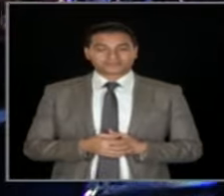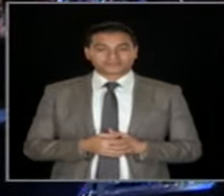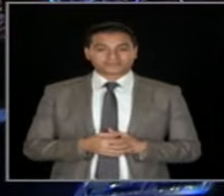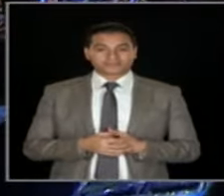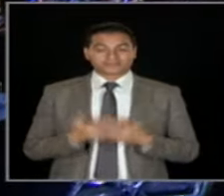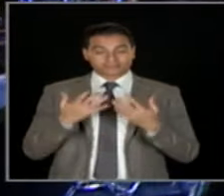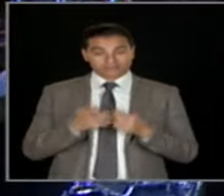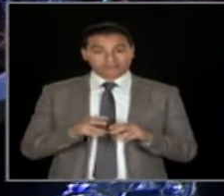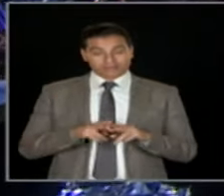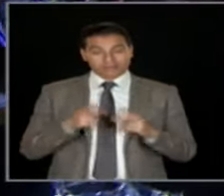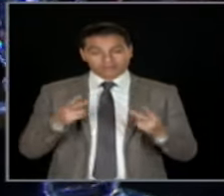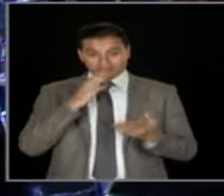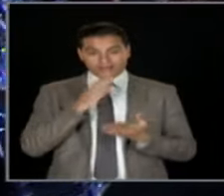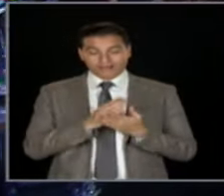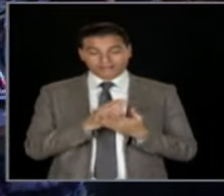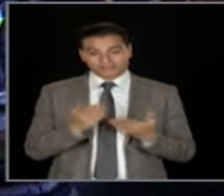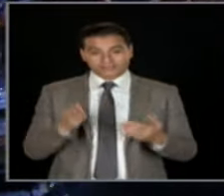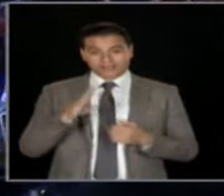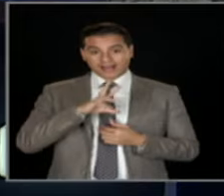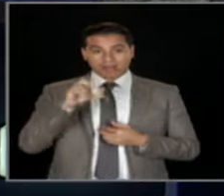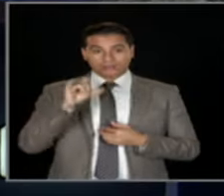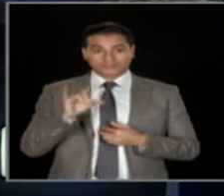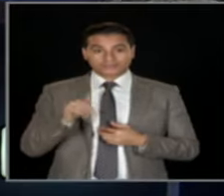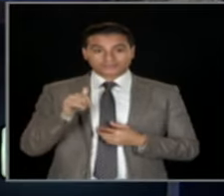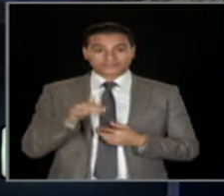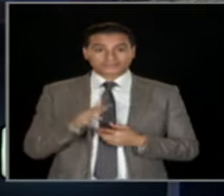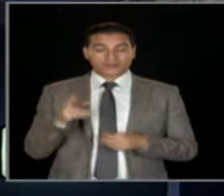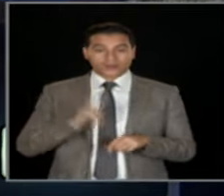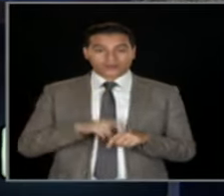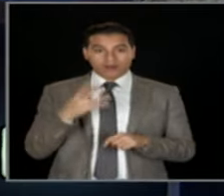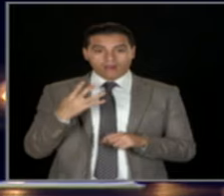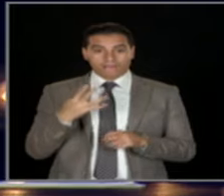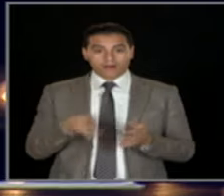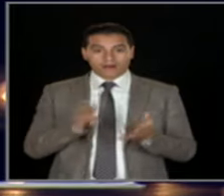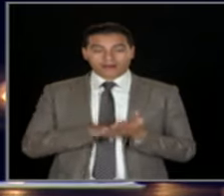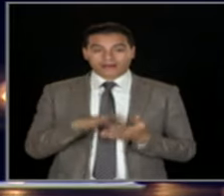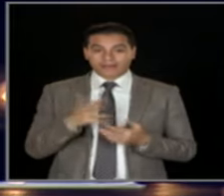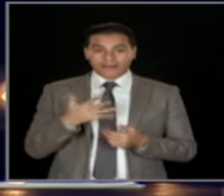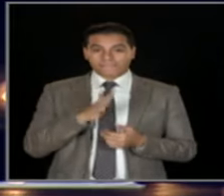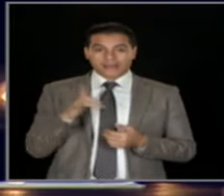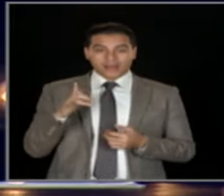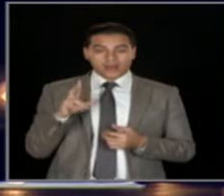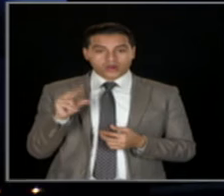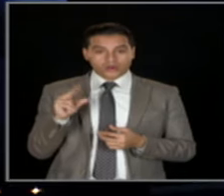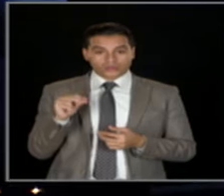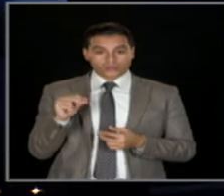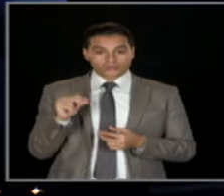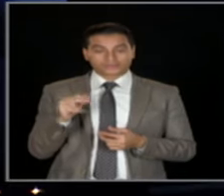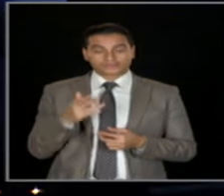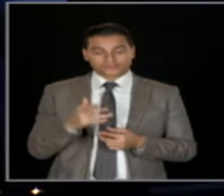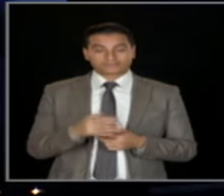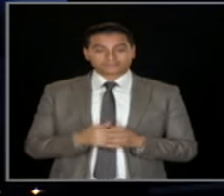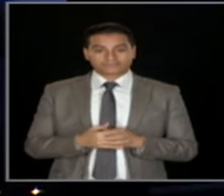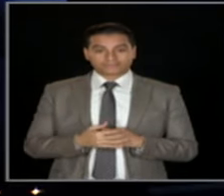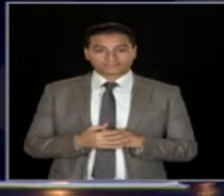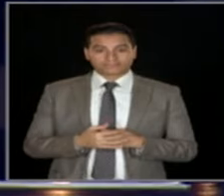النتيجة اتغيرت. كلاوديا كنتوا كام؟ 100. 100 و4 اجابات صح، بقيتوا